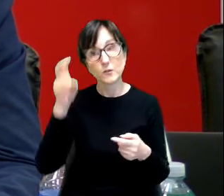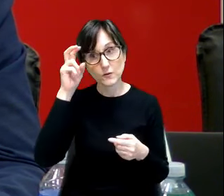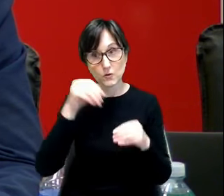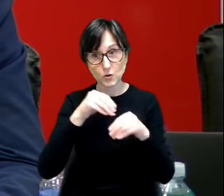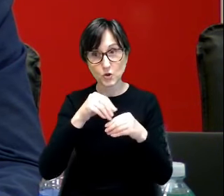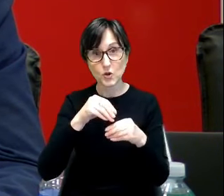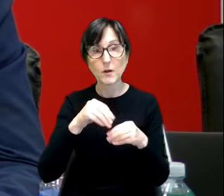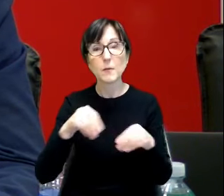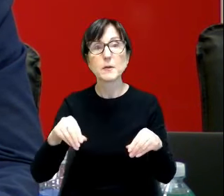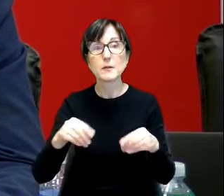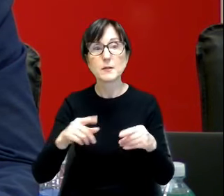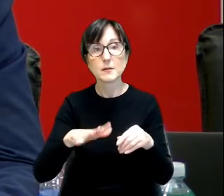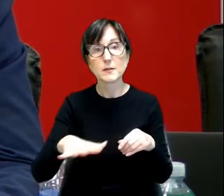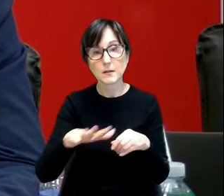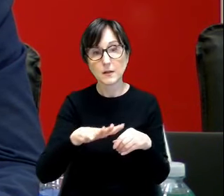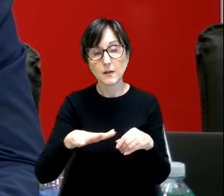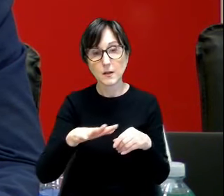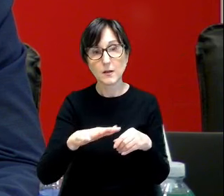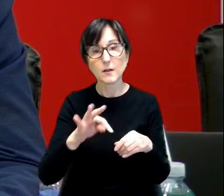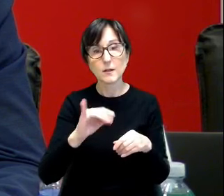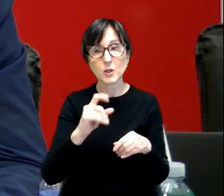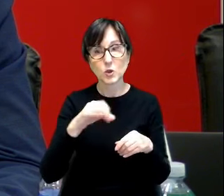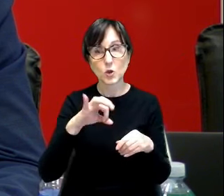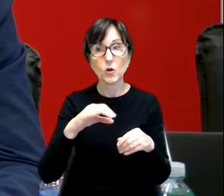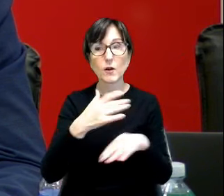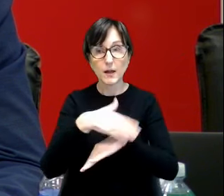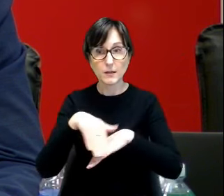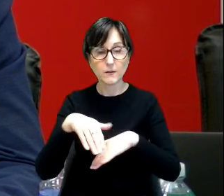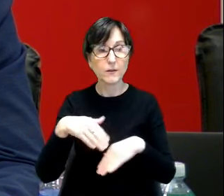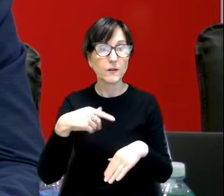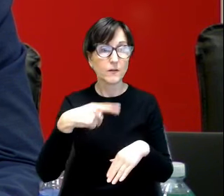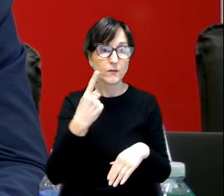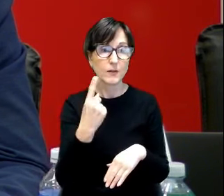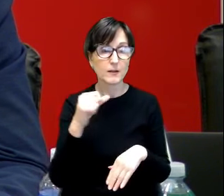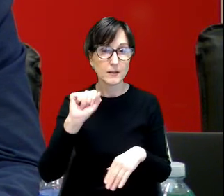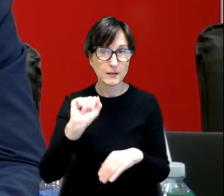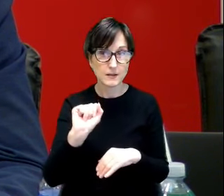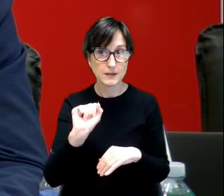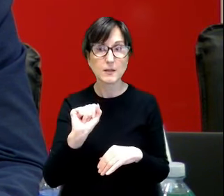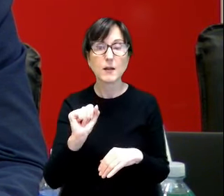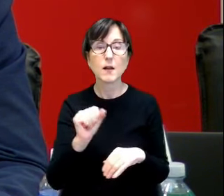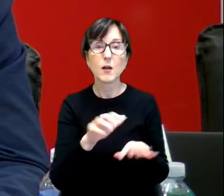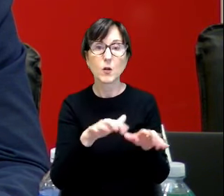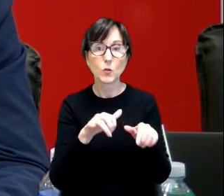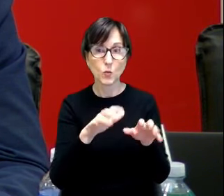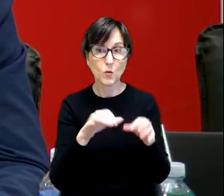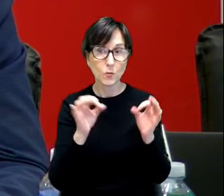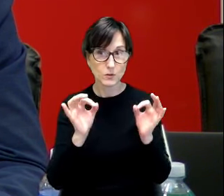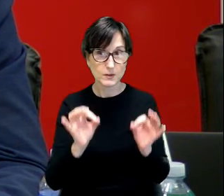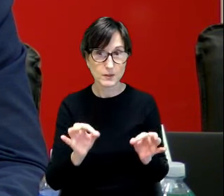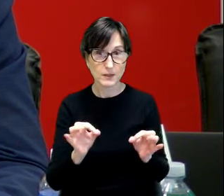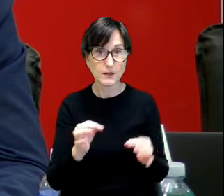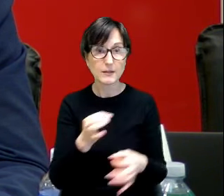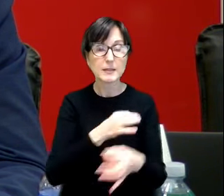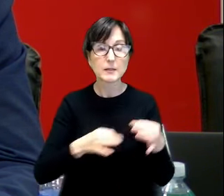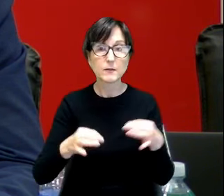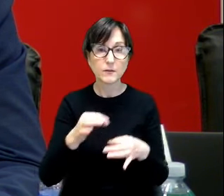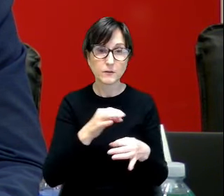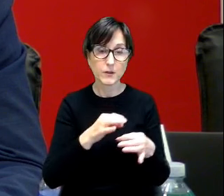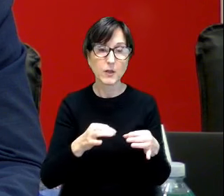sklypo tiesioji gatvėje 1a klaipėdoje dalies nuomos teisę svarstytas miesto plėtros ir